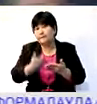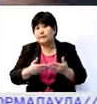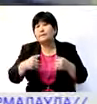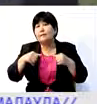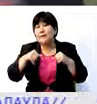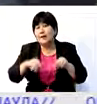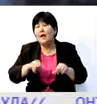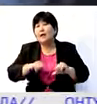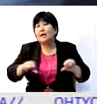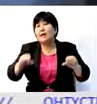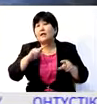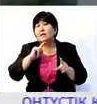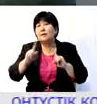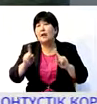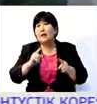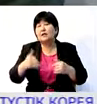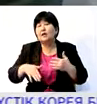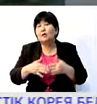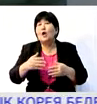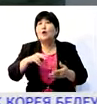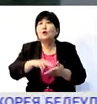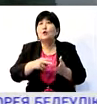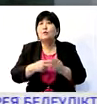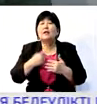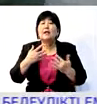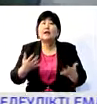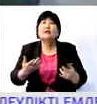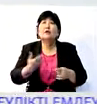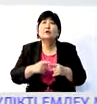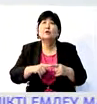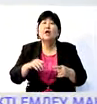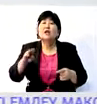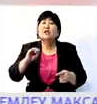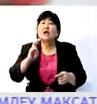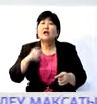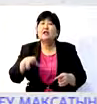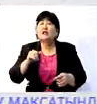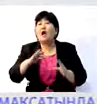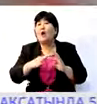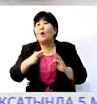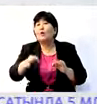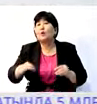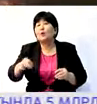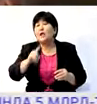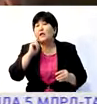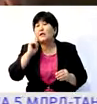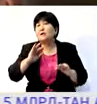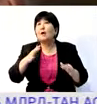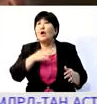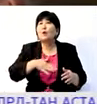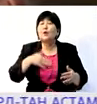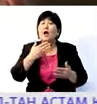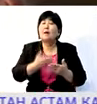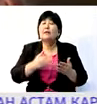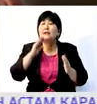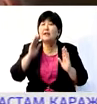шешілген. Кеңес барысында жастарды қолдау бағытындағы жоспарлар айқындалды. Сондай-ақ Жаңадария мен Аламесек ауылдық округтеріндегі жас буынды толғандырған